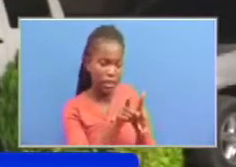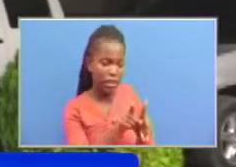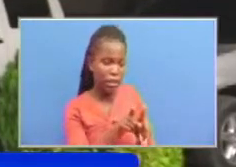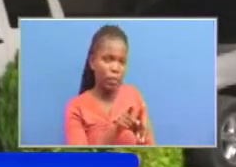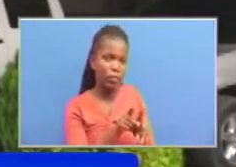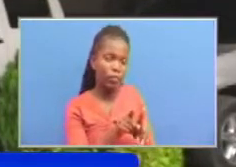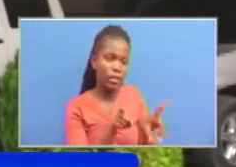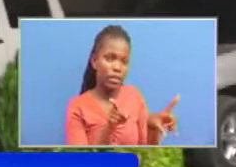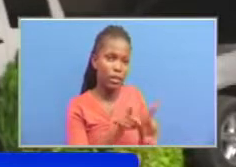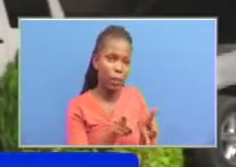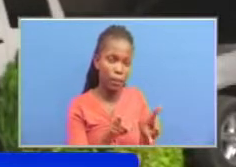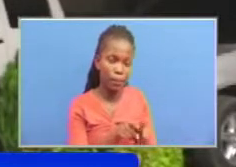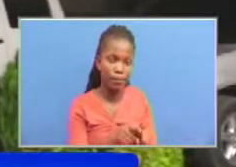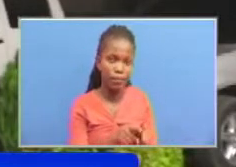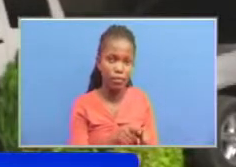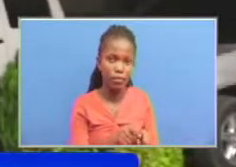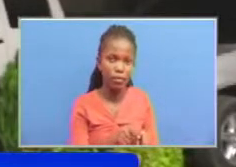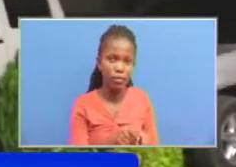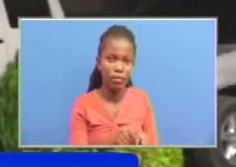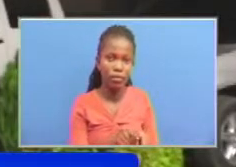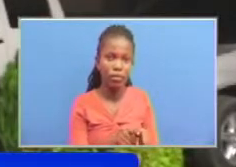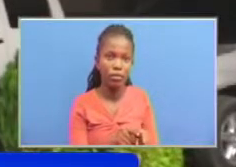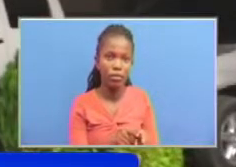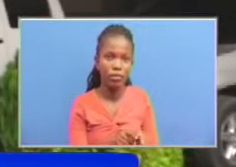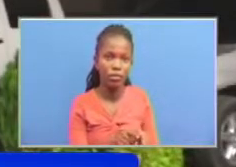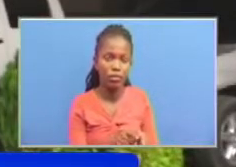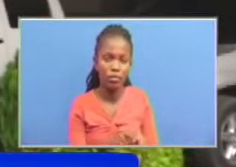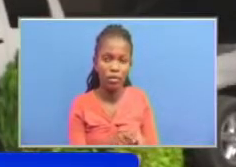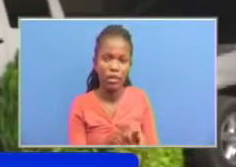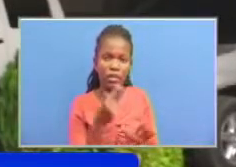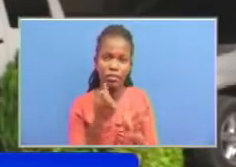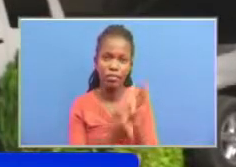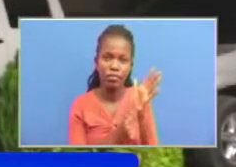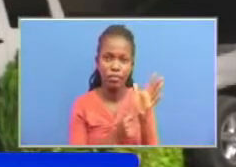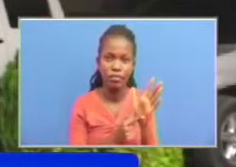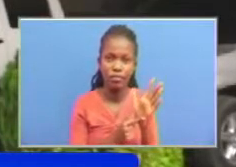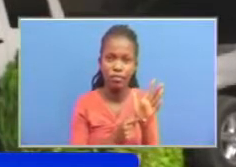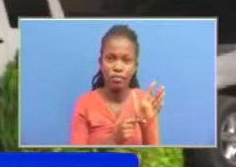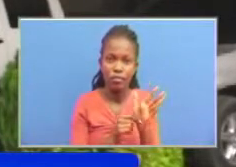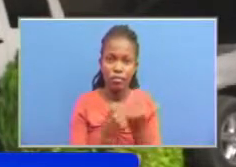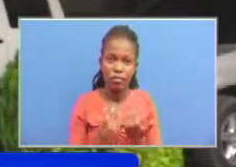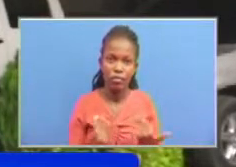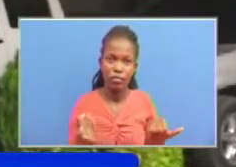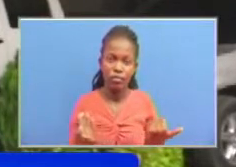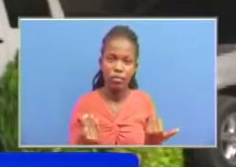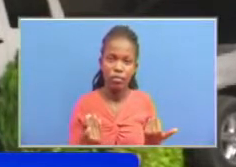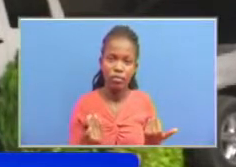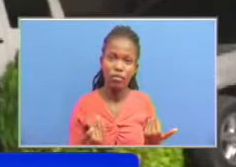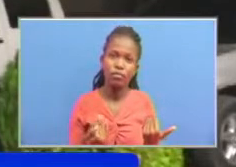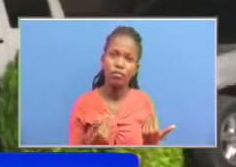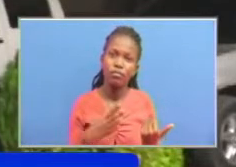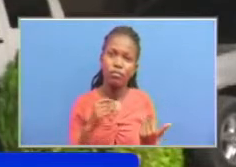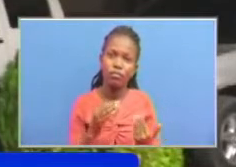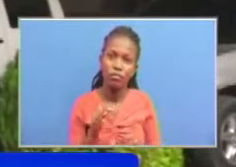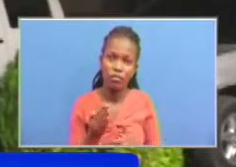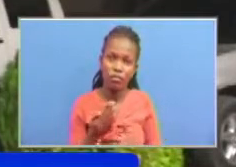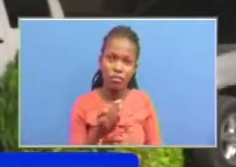on the same, nituwe dhono nena niya wakwasi ya kana sindulazi ya nani kukwa mbeza ni sio sanwe ni kweza